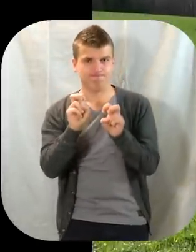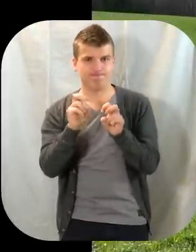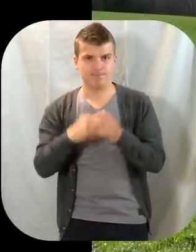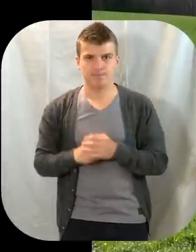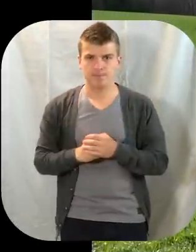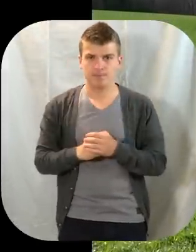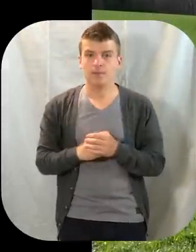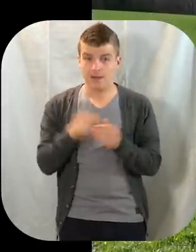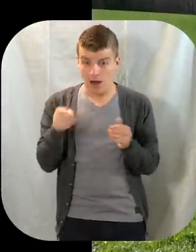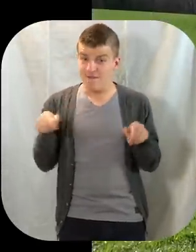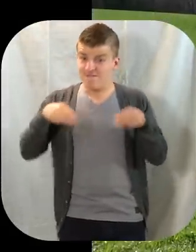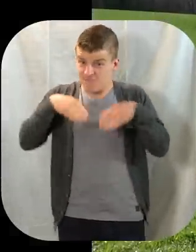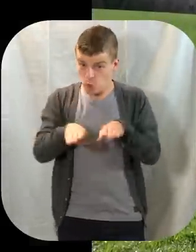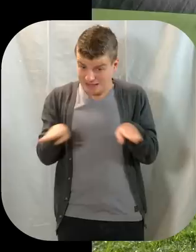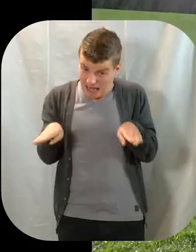Füße eng zusammen.